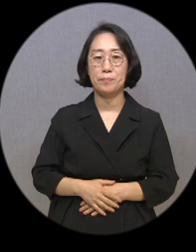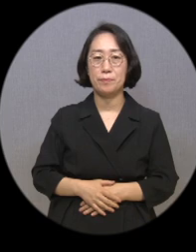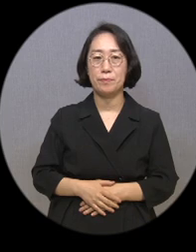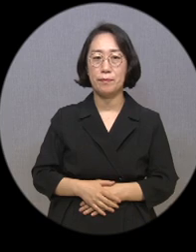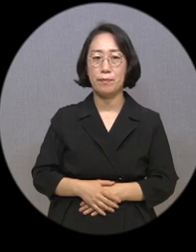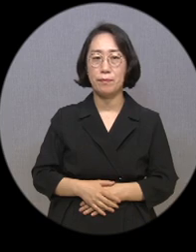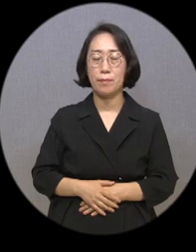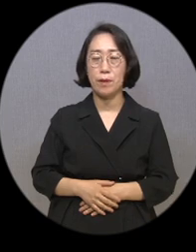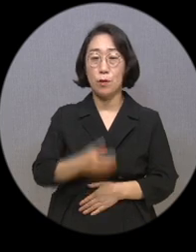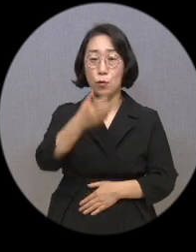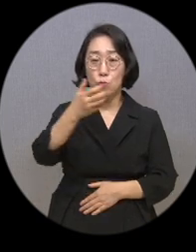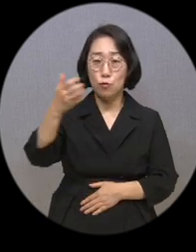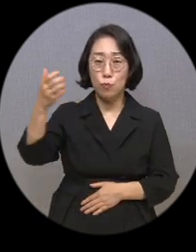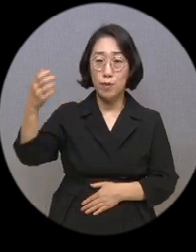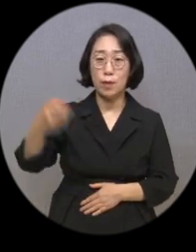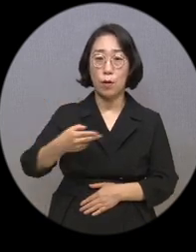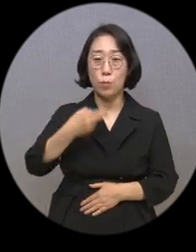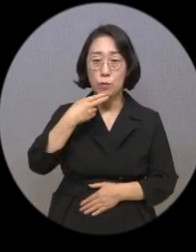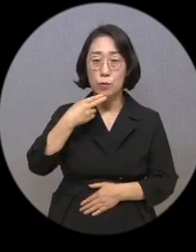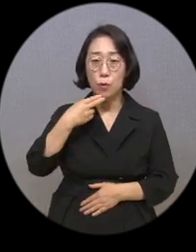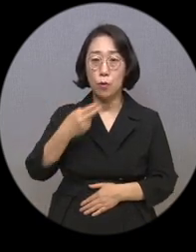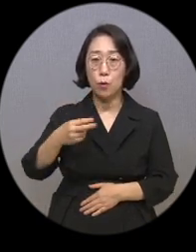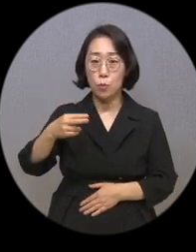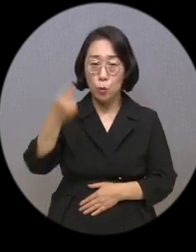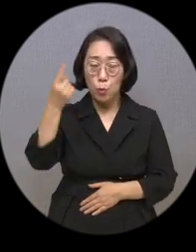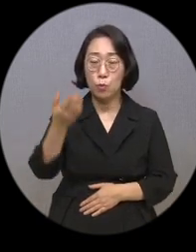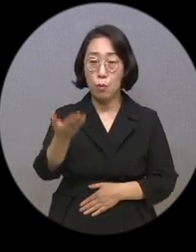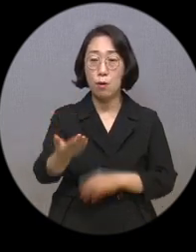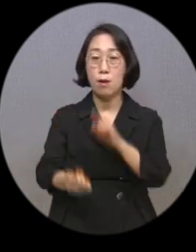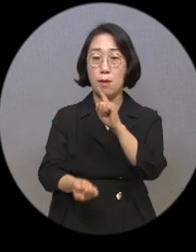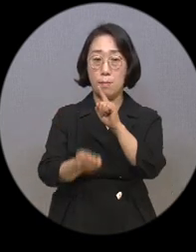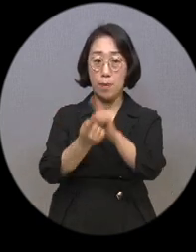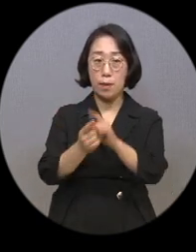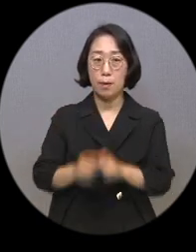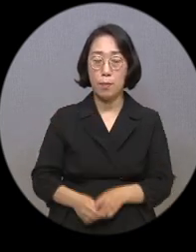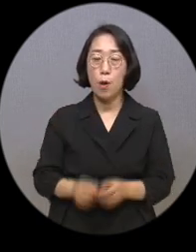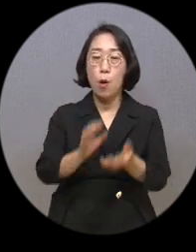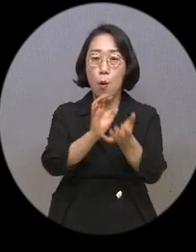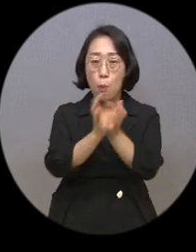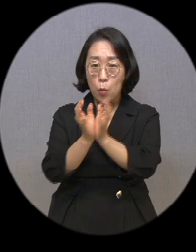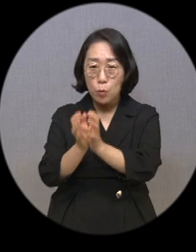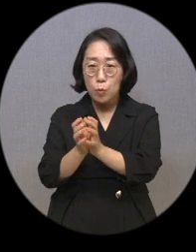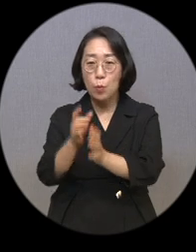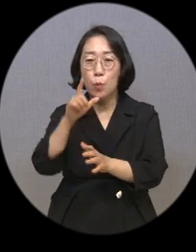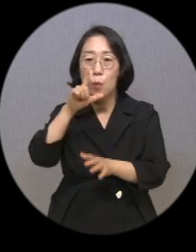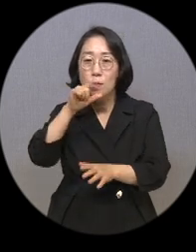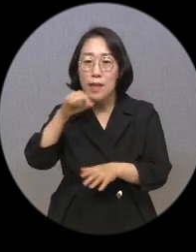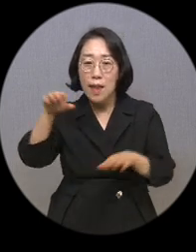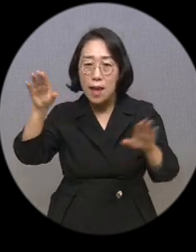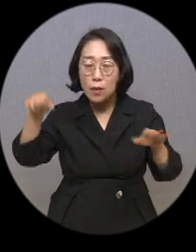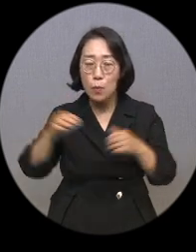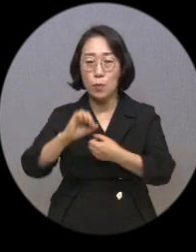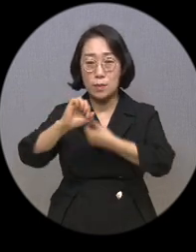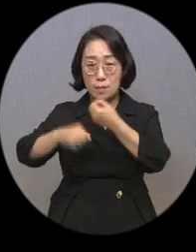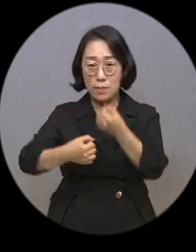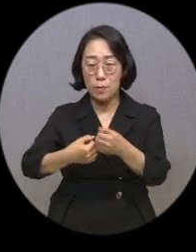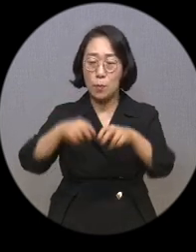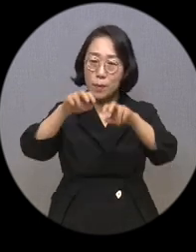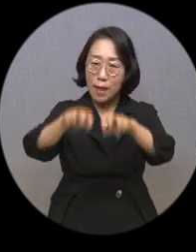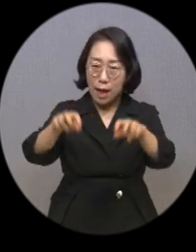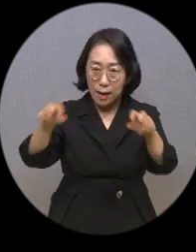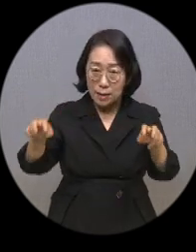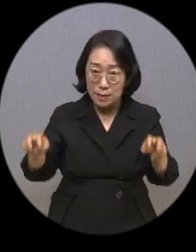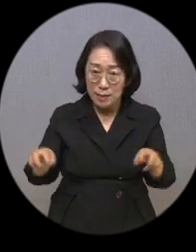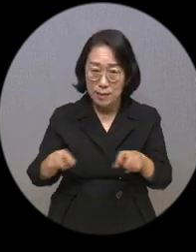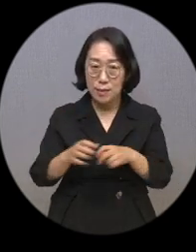꿈이 아니래도 너를 만나면 꽃도 새도 짐승도 한자리에 앉아